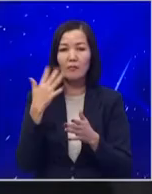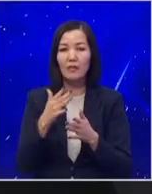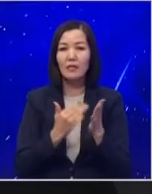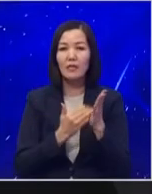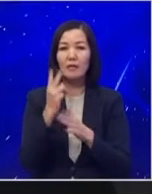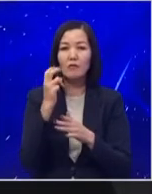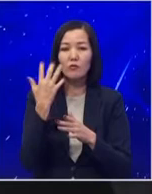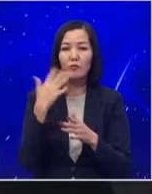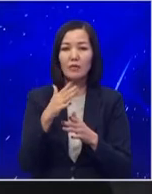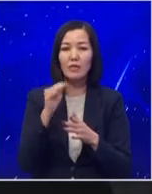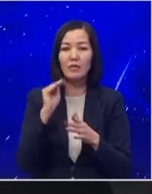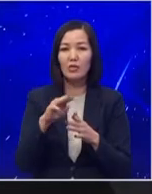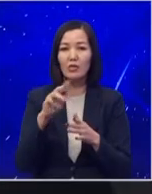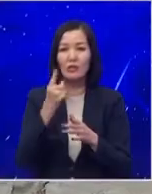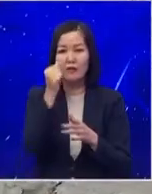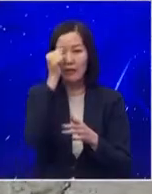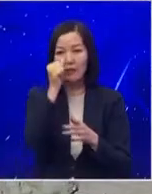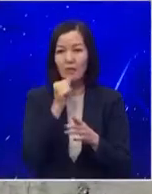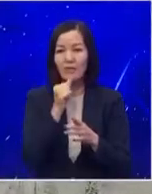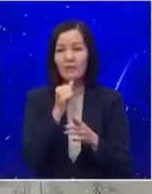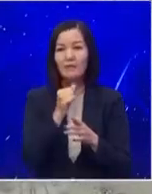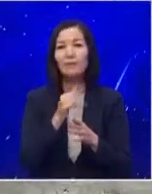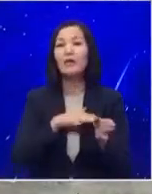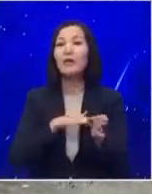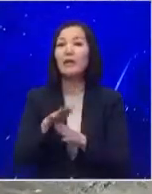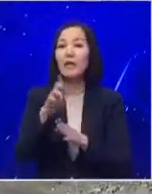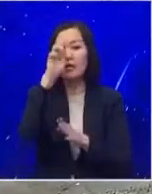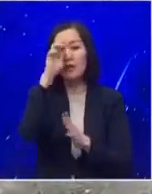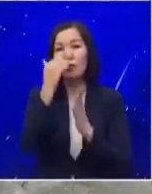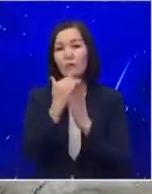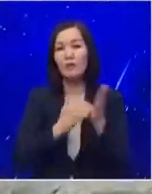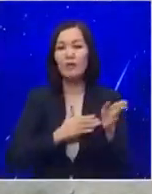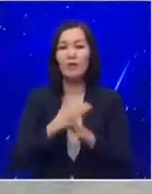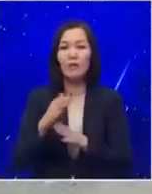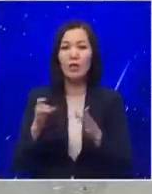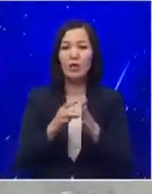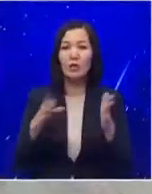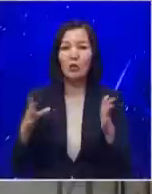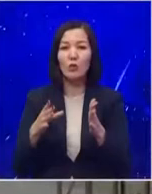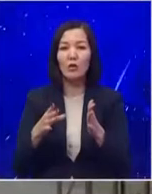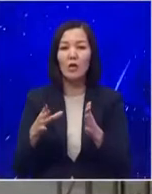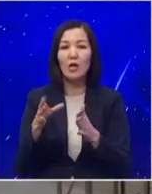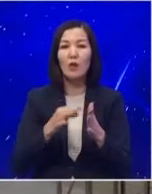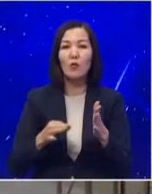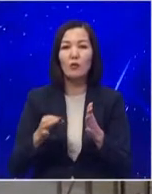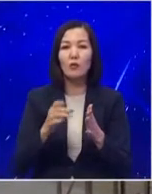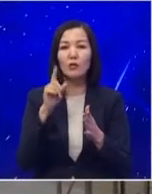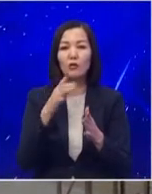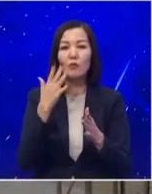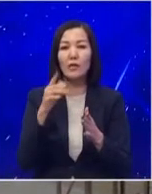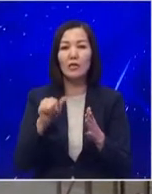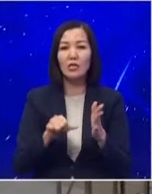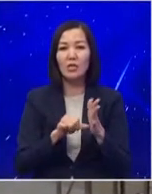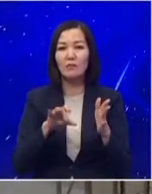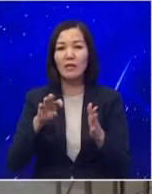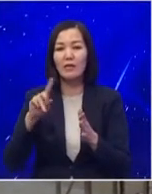250 тысяч тенге в месяц на реализацию госпрограммы выделены рекордные среди областей 100 5,6 миллиардов